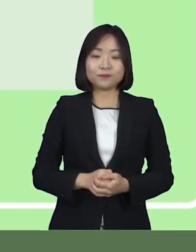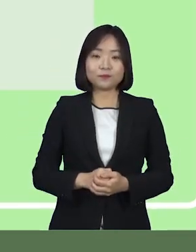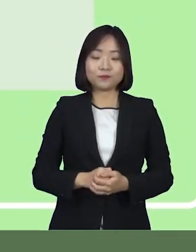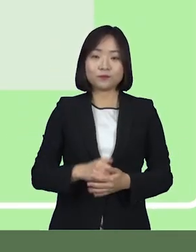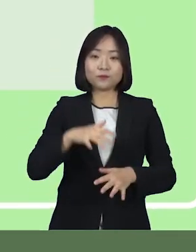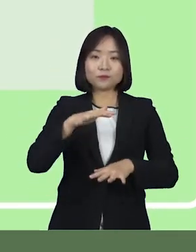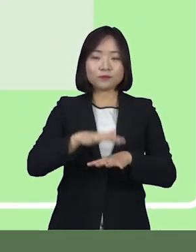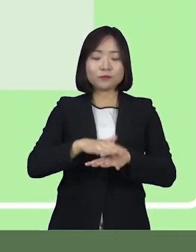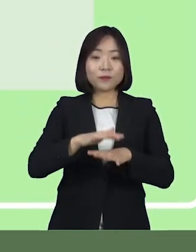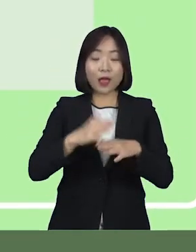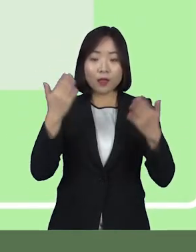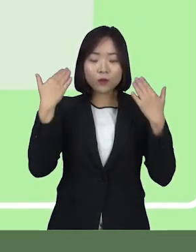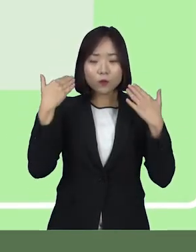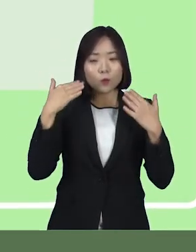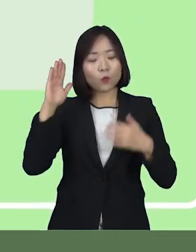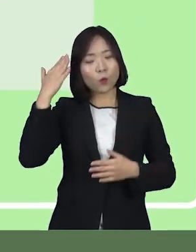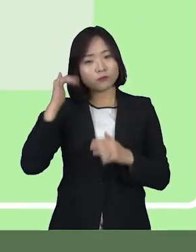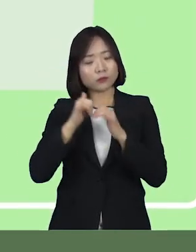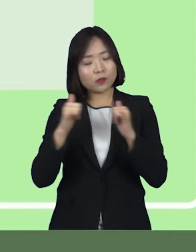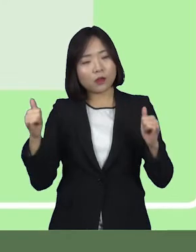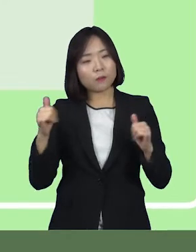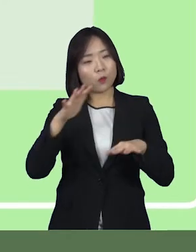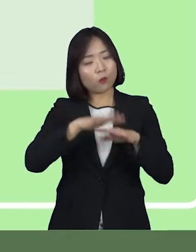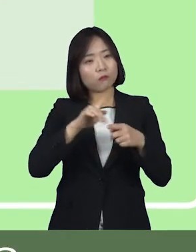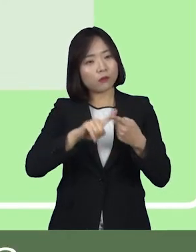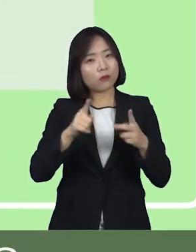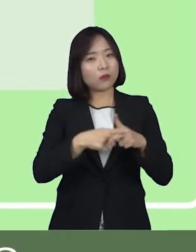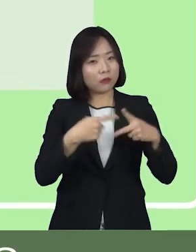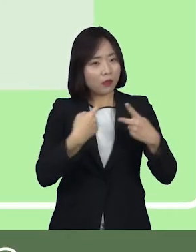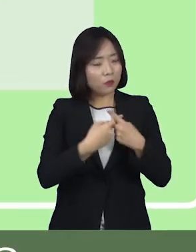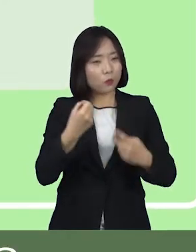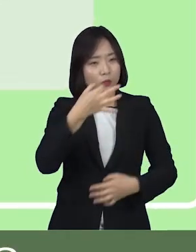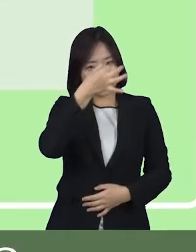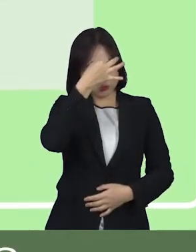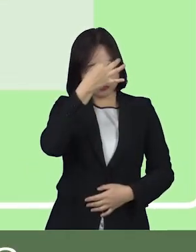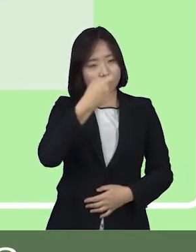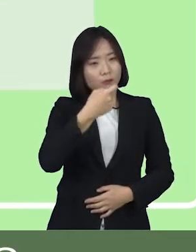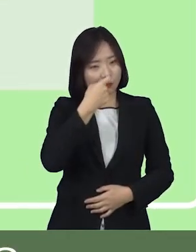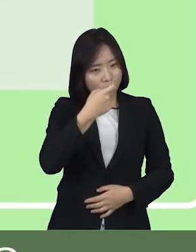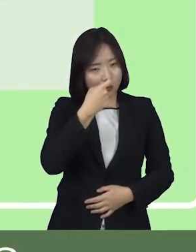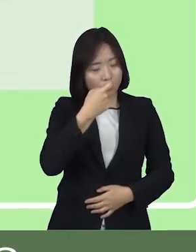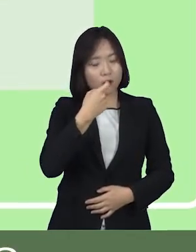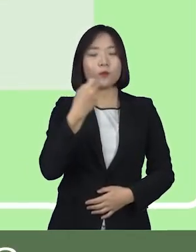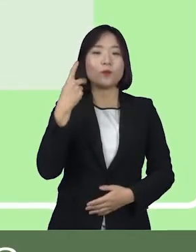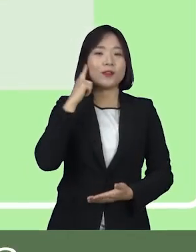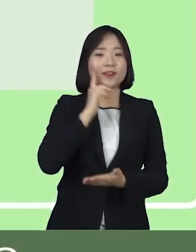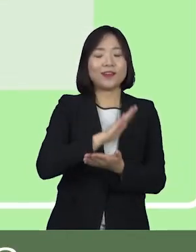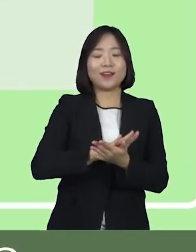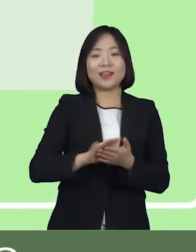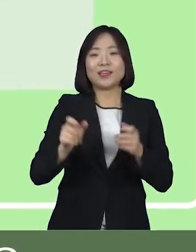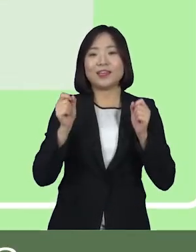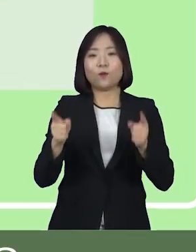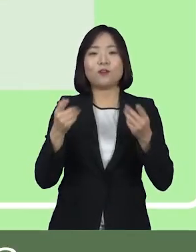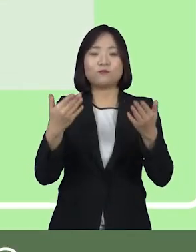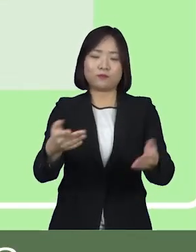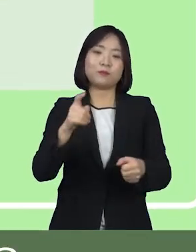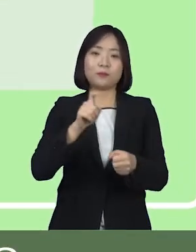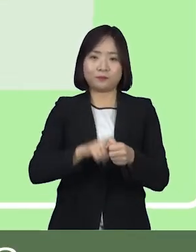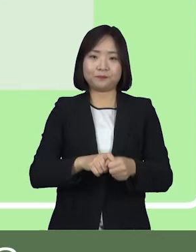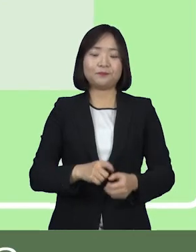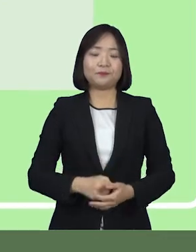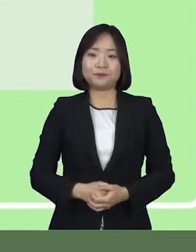도시농부학교는 현대인이 농업을 이해하고 기술을 실천하며 생활 속에서 원예 활동으로 힐링할 기회를 제공하기 위해